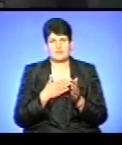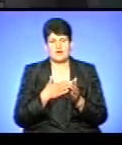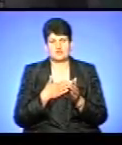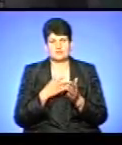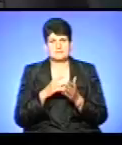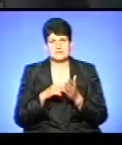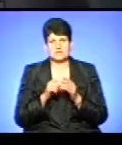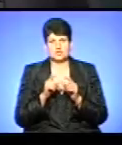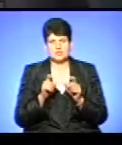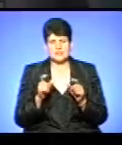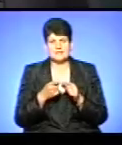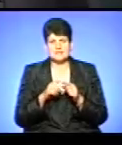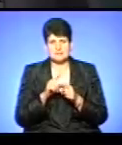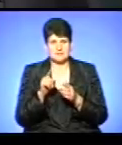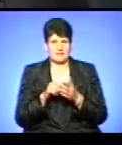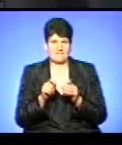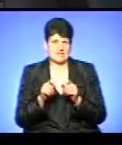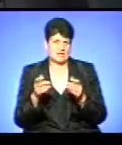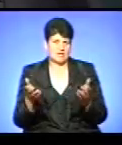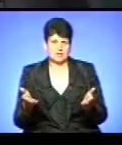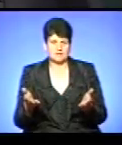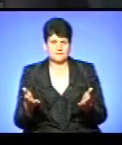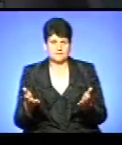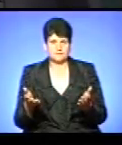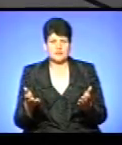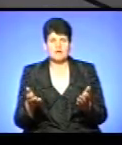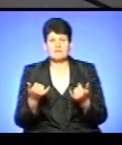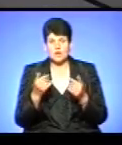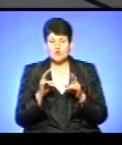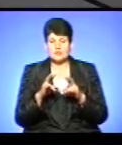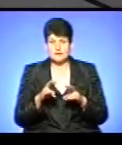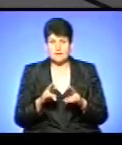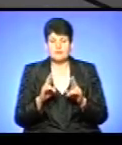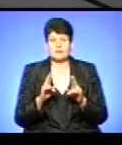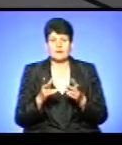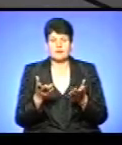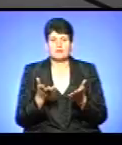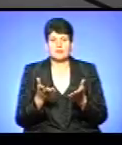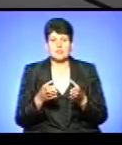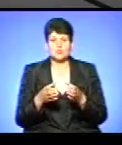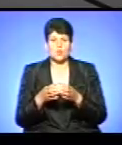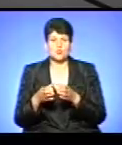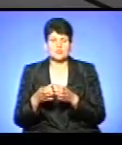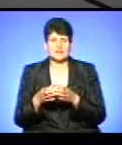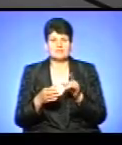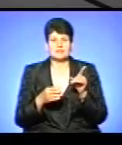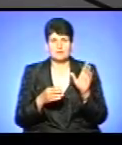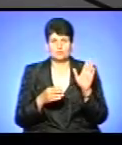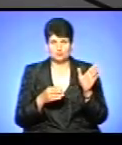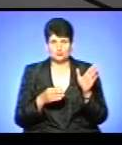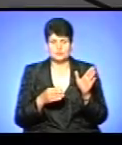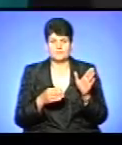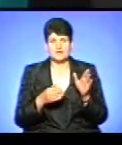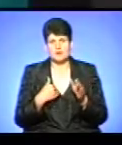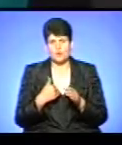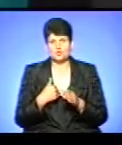міських шкіл. Тому це питання ще відкрите. Тобто, але ви розглядаєте, як якийсь з гуртків там буде так відбуватися?